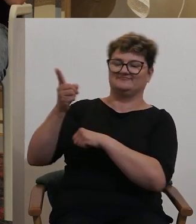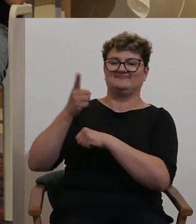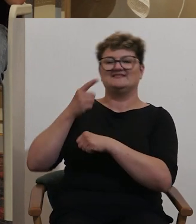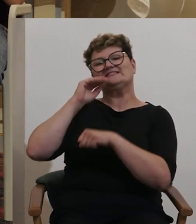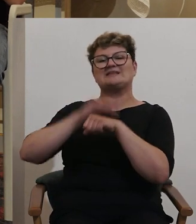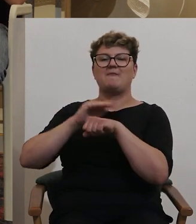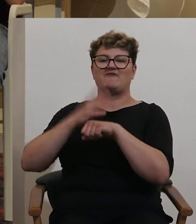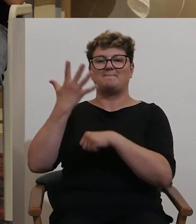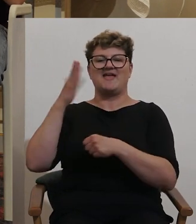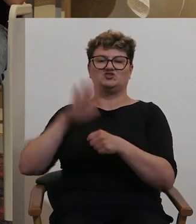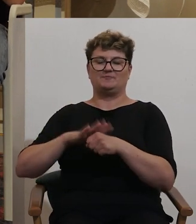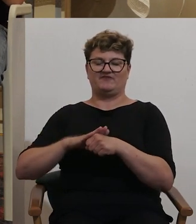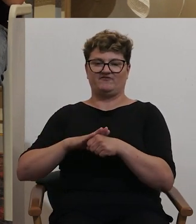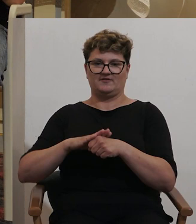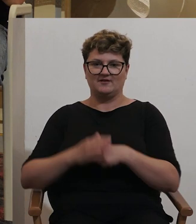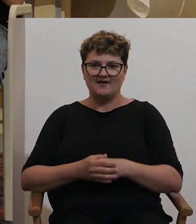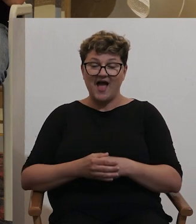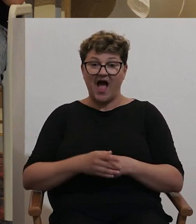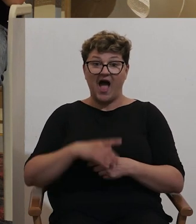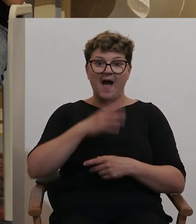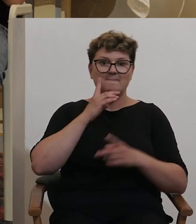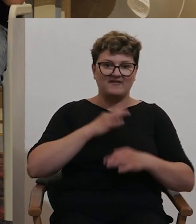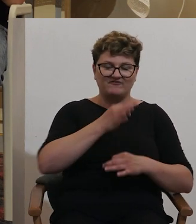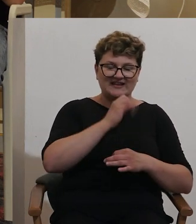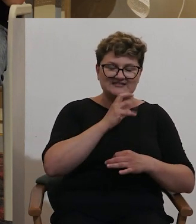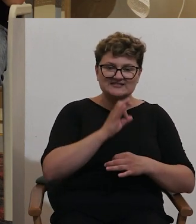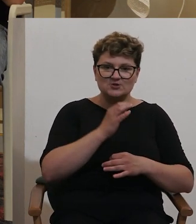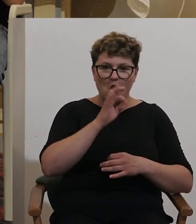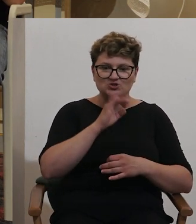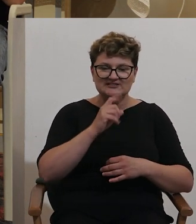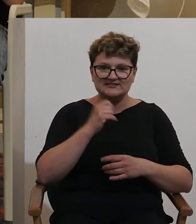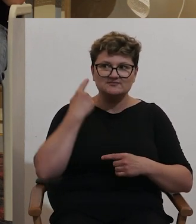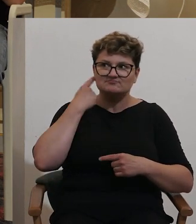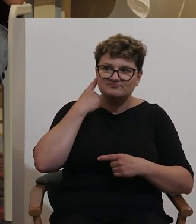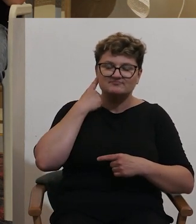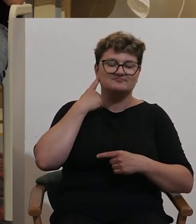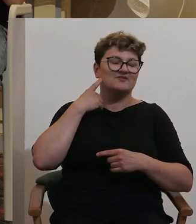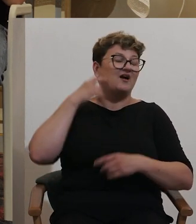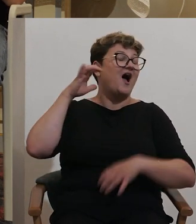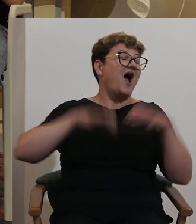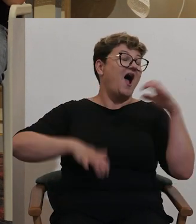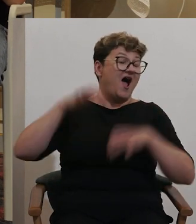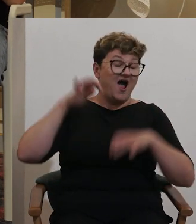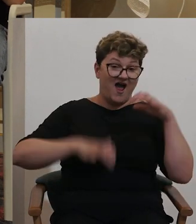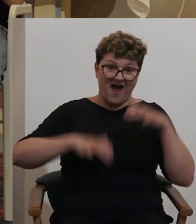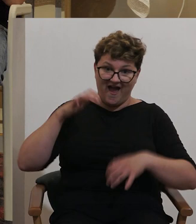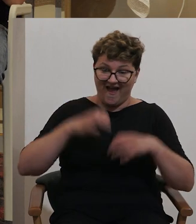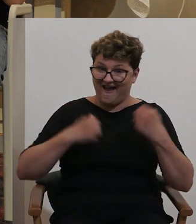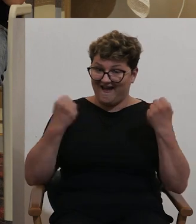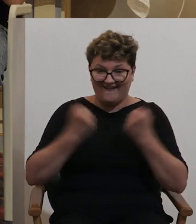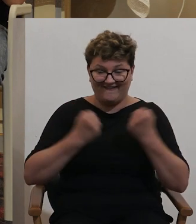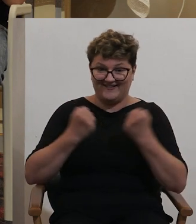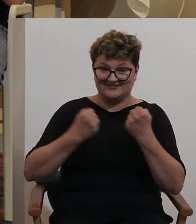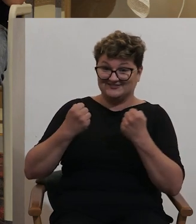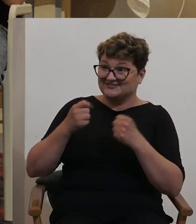piw. Kiedy pan Felix Osiński o tym usłyszał, to po prostu się śmiał do łez, że